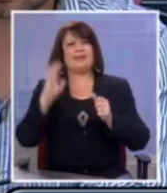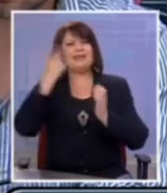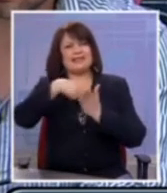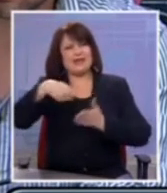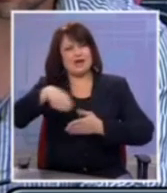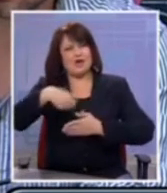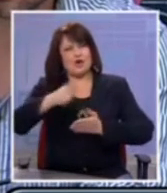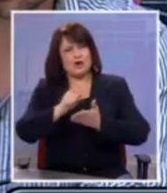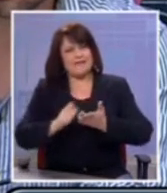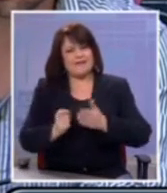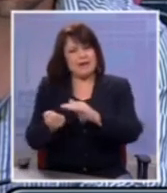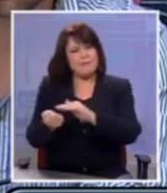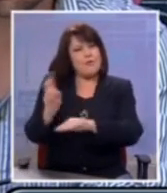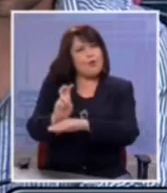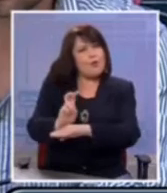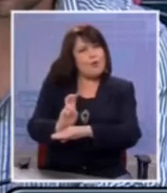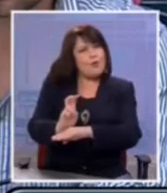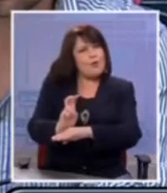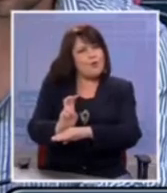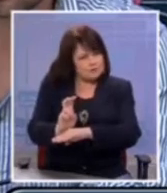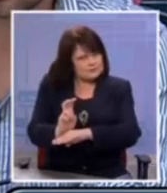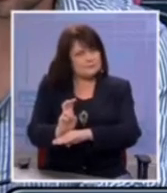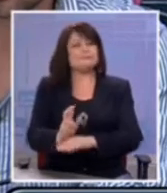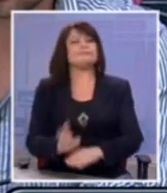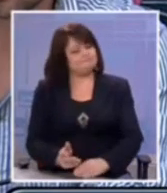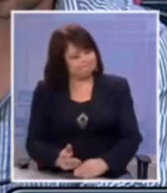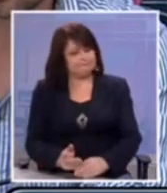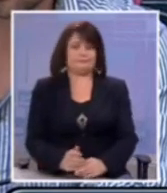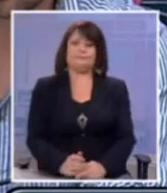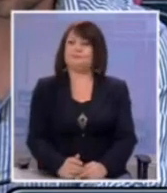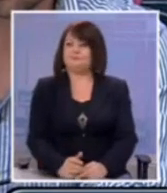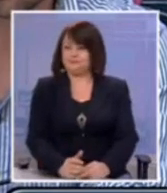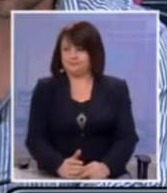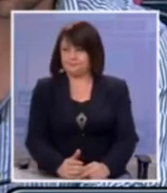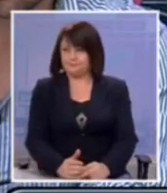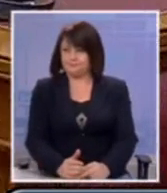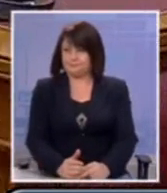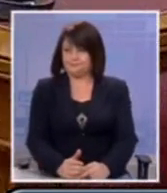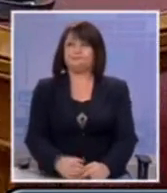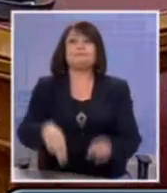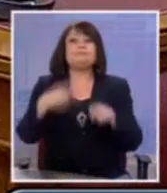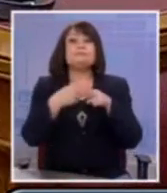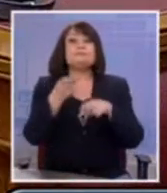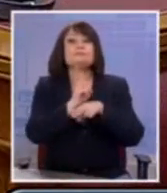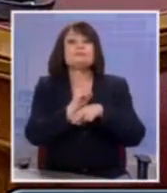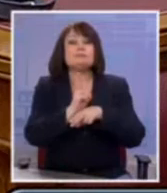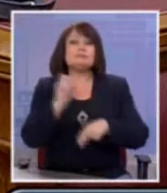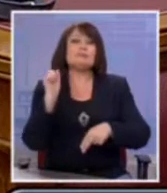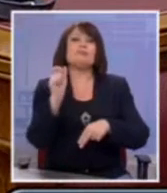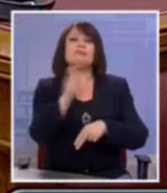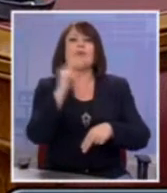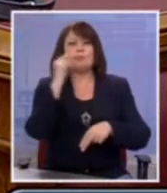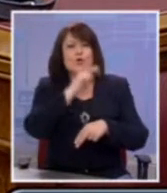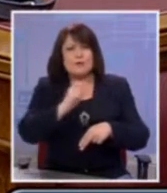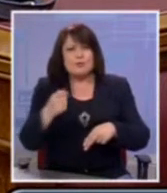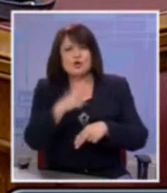δικογραφίας που είχε θαυτεί στα συρδάρια της νομοθετικής υπηρεσίας της Βουλής. Και αυτό το έγγραφο έχει σημασία γιατί πίεσε όλα. Στο γραφείο του Πρωθυπουργού,